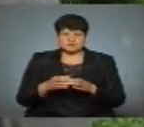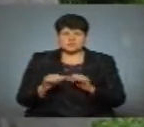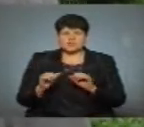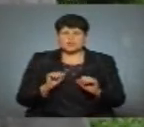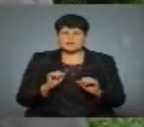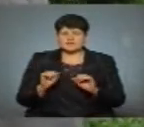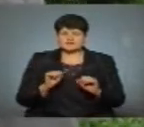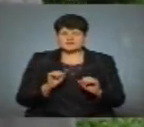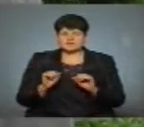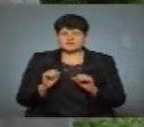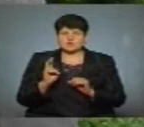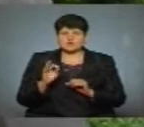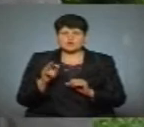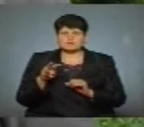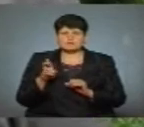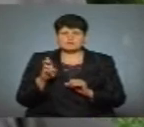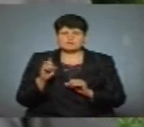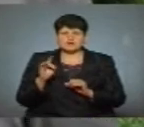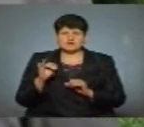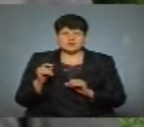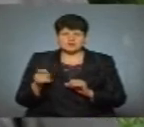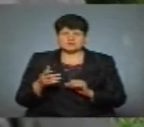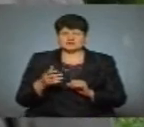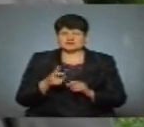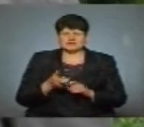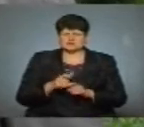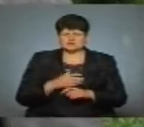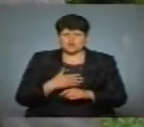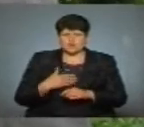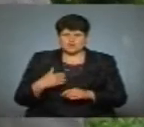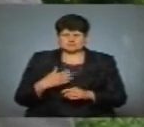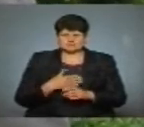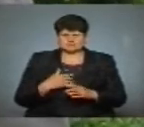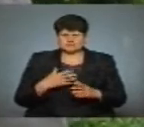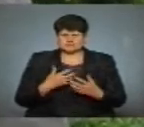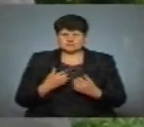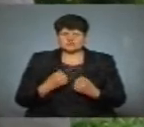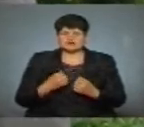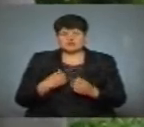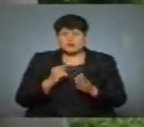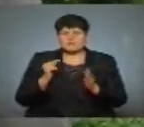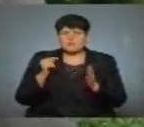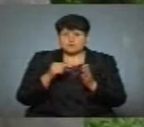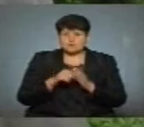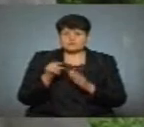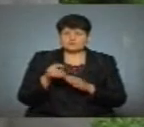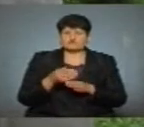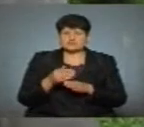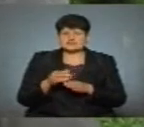Командир, комбриг наш, не дуже старший хотів, ну, але це вже довша історія. Я попав туди, в ту